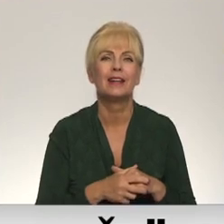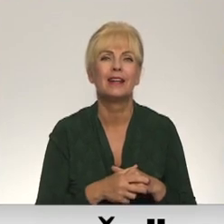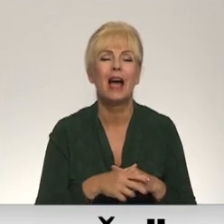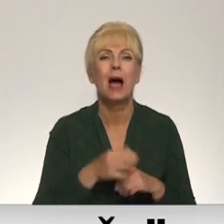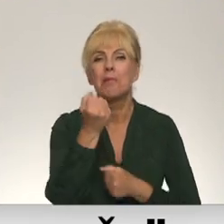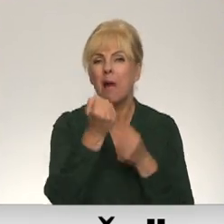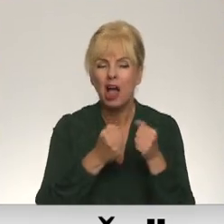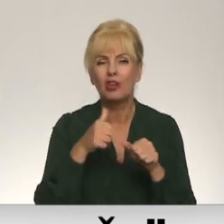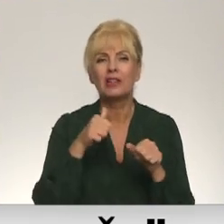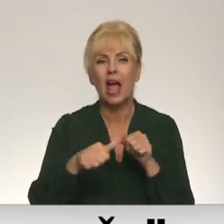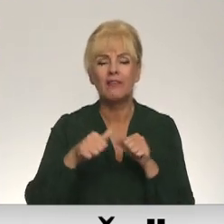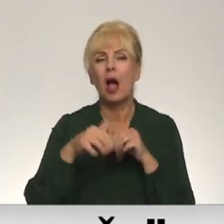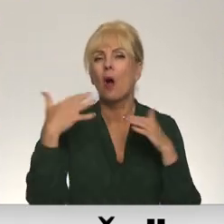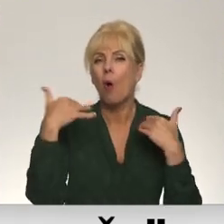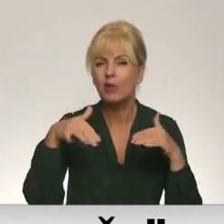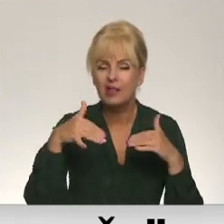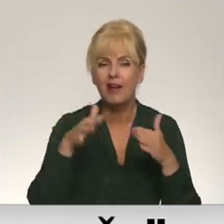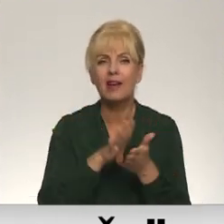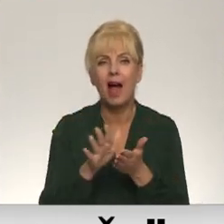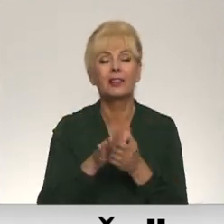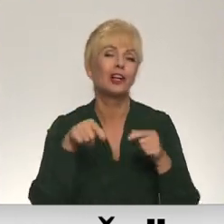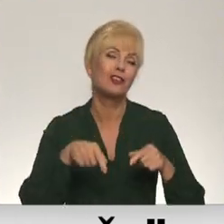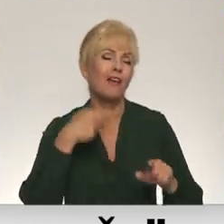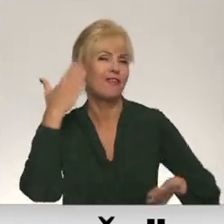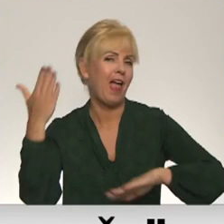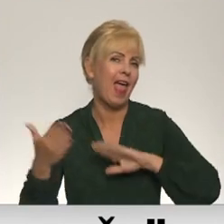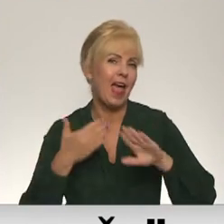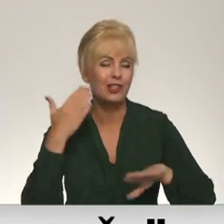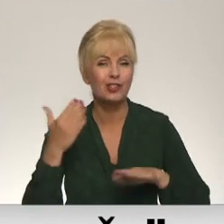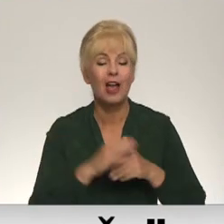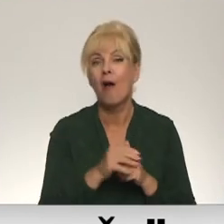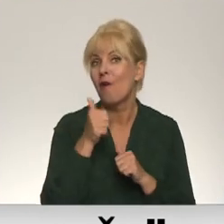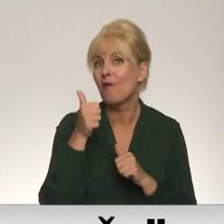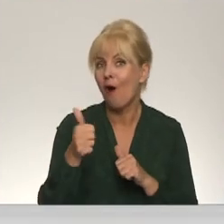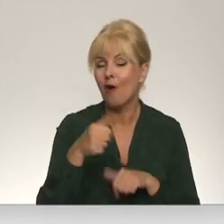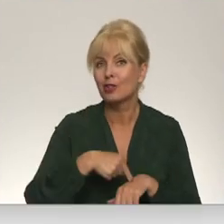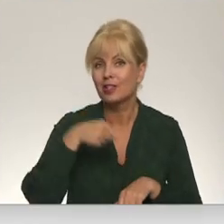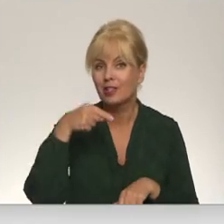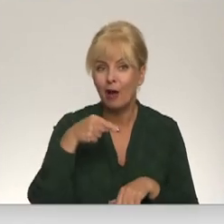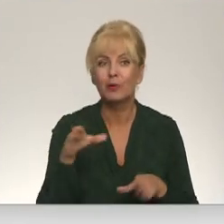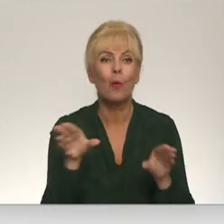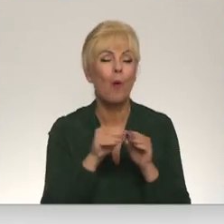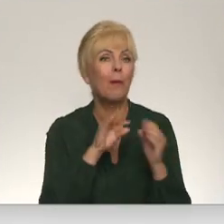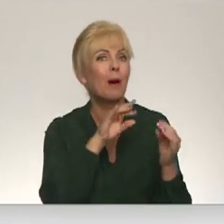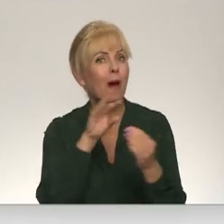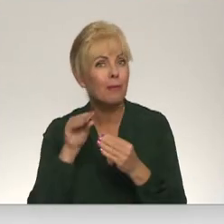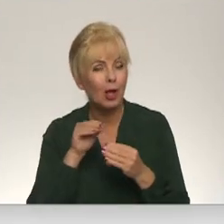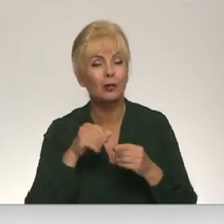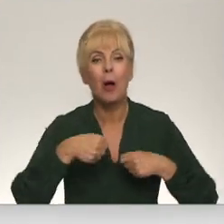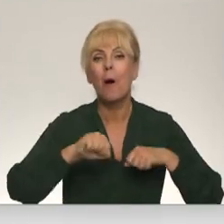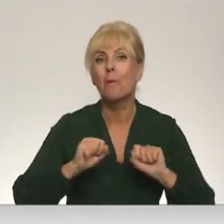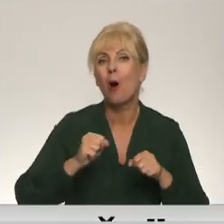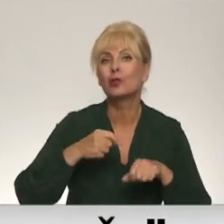degvielu, kondicionēru strādā, visā te vējiņš. Forši sajusties kopā, pačupoties, sajust to motociklu